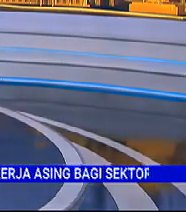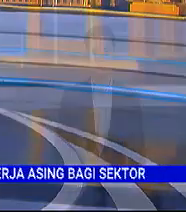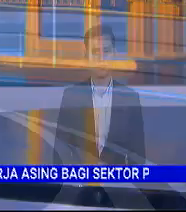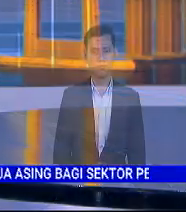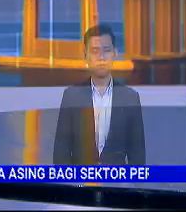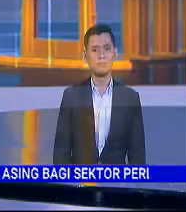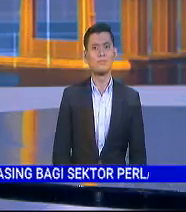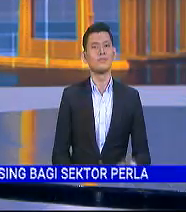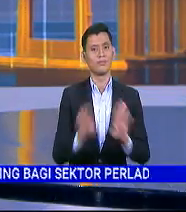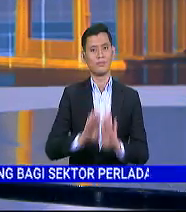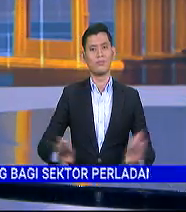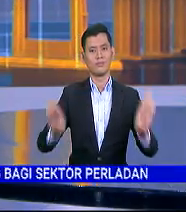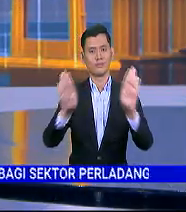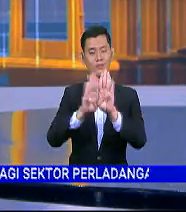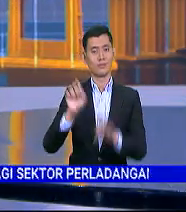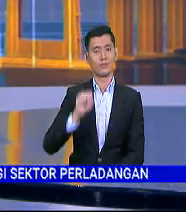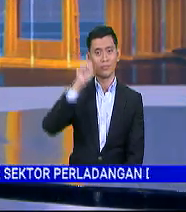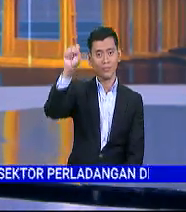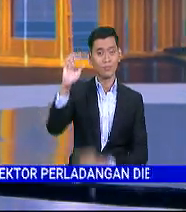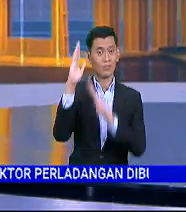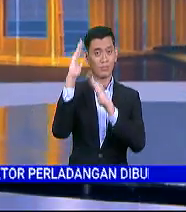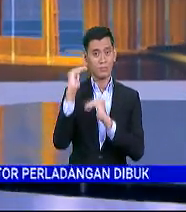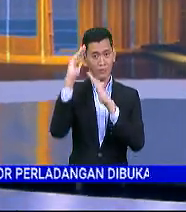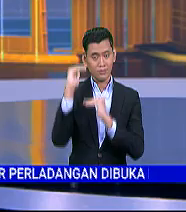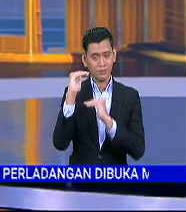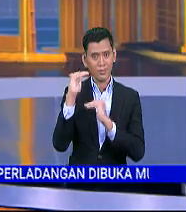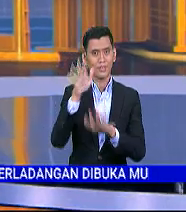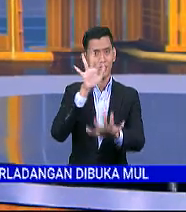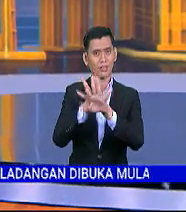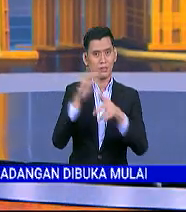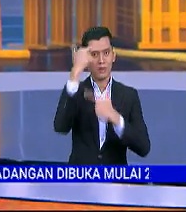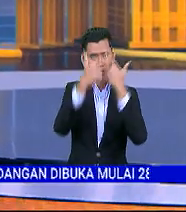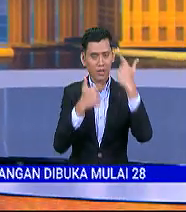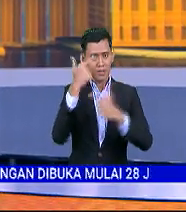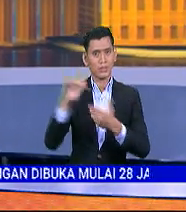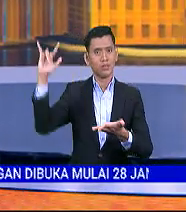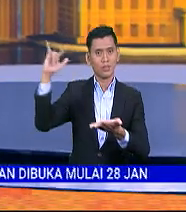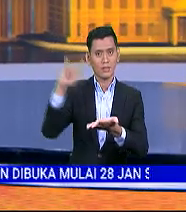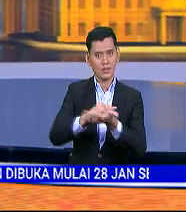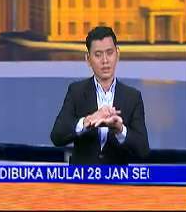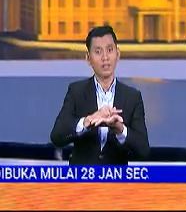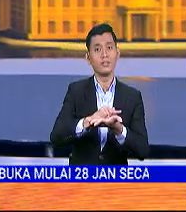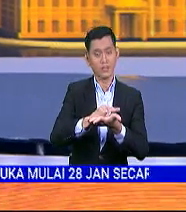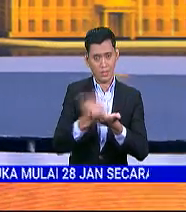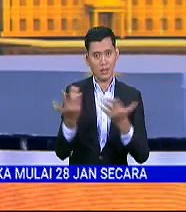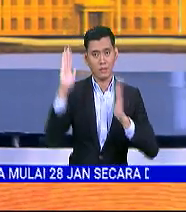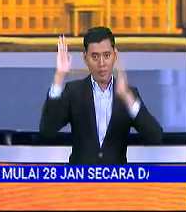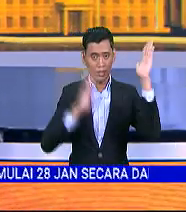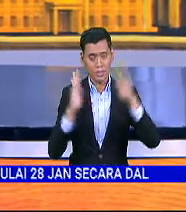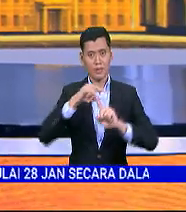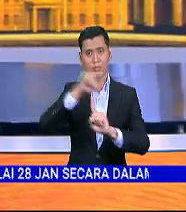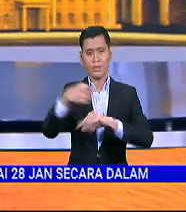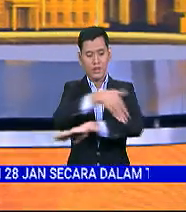Perkembangan dari negeri di bawah bayu. Sabah berharap ramai pelancong dari China tiba apabila sempadan negara dibuka. Perinciannya